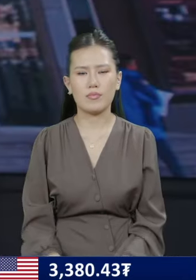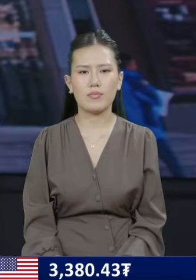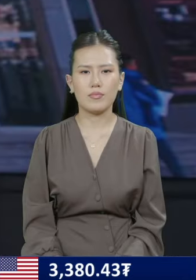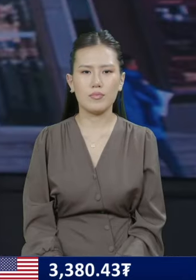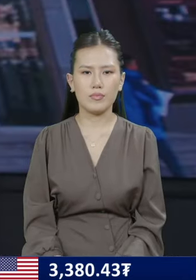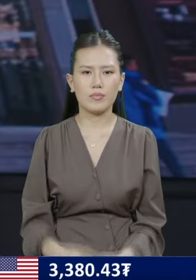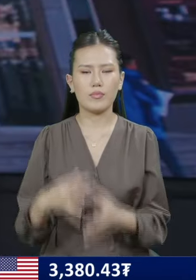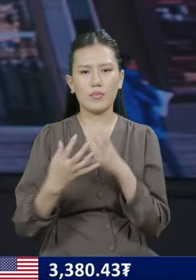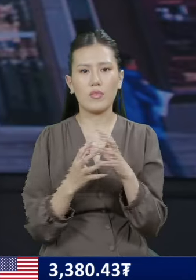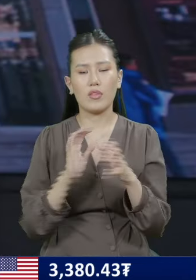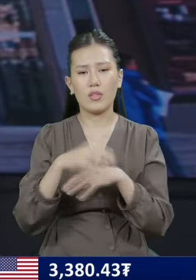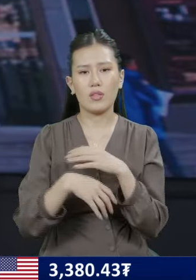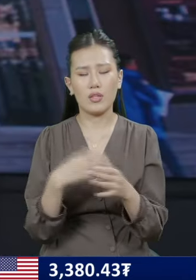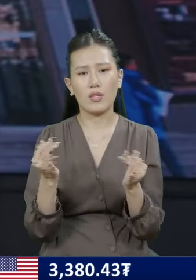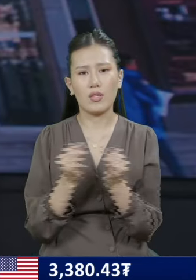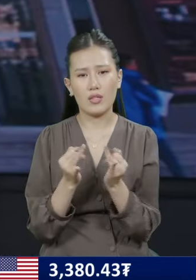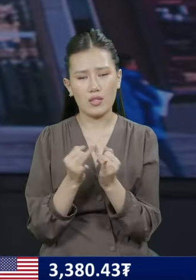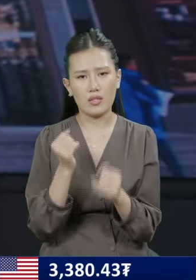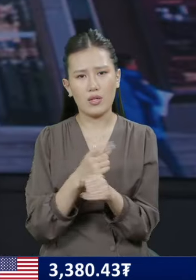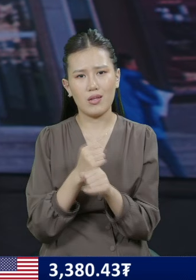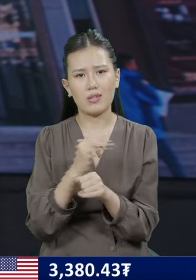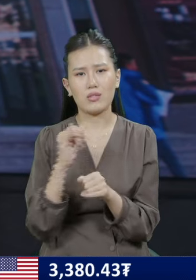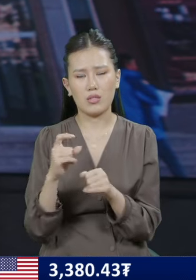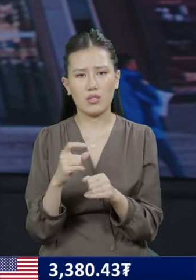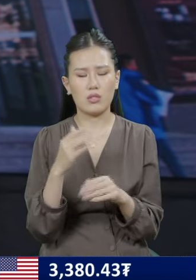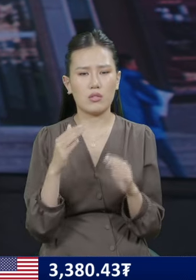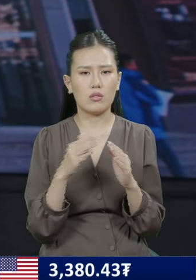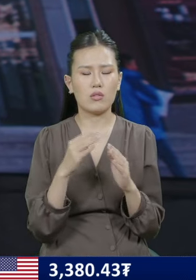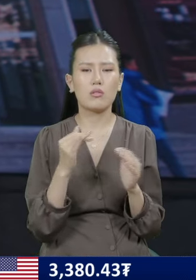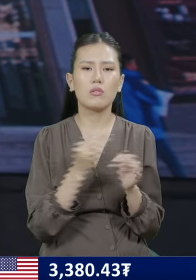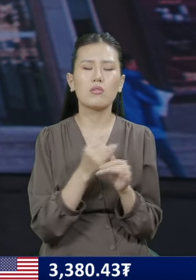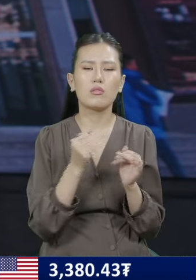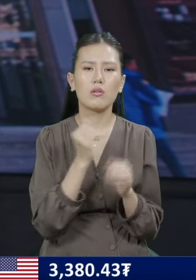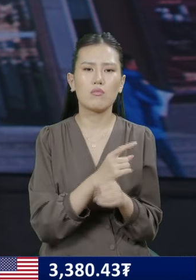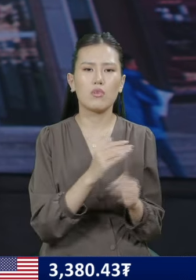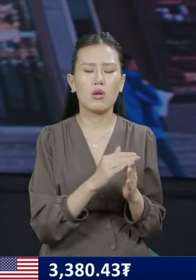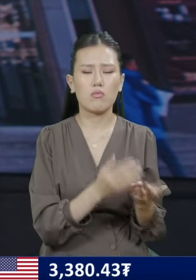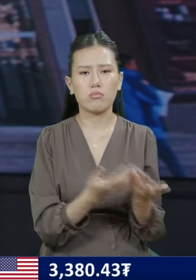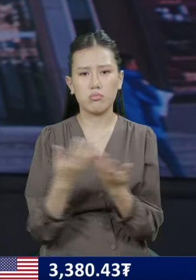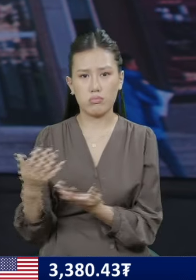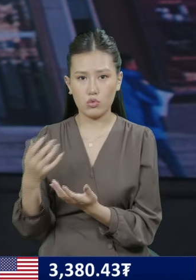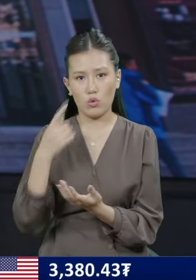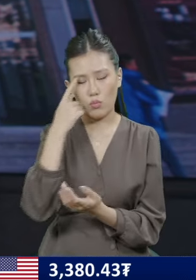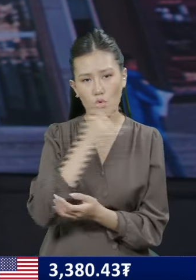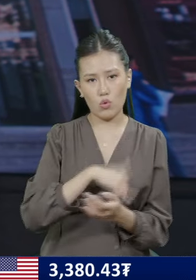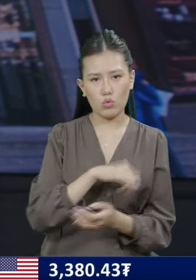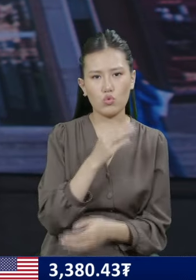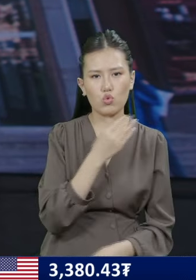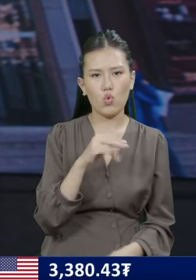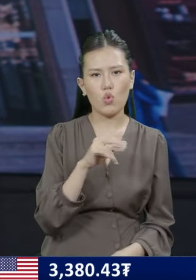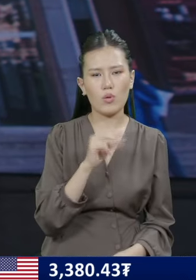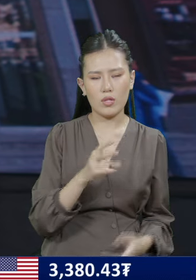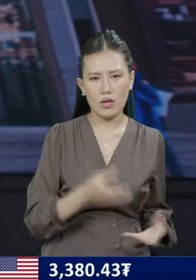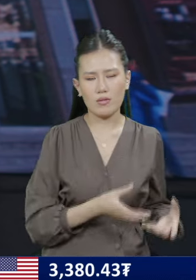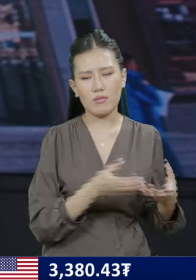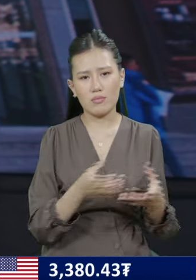Дэлхийн нийтэд цахим хөдөлтөй ирчээ авч гэрээхээ үдэндэл хөргөлтийн үйлчилгээг авахулсан. Хэдийгээр манай улсад шуудан хөргөлтийн үйлчилгээ үзүүлэгч компаниуд олон байгаа ч